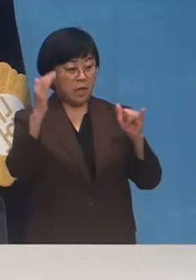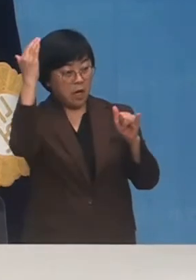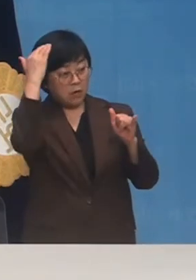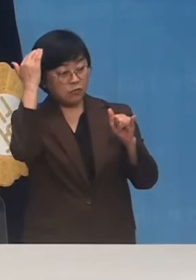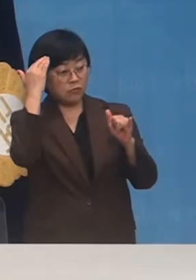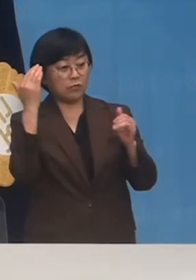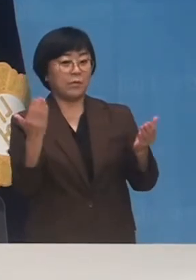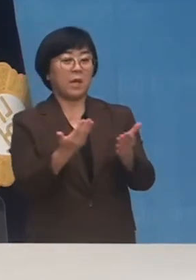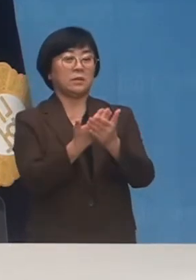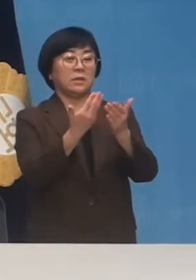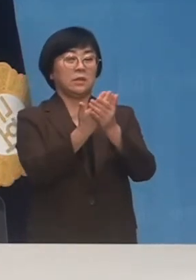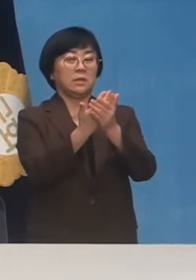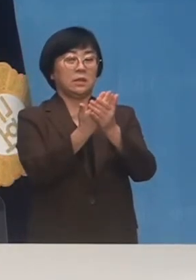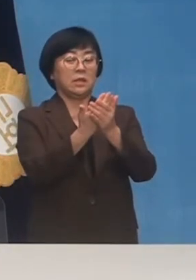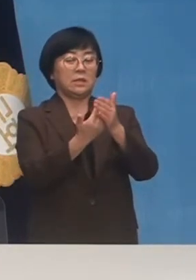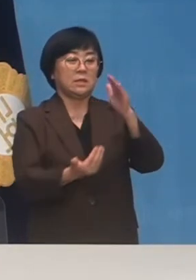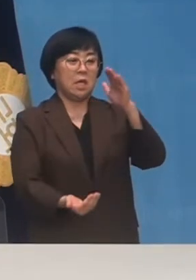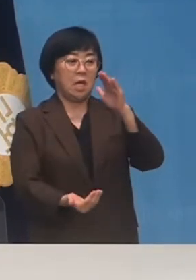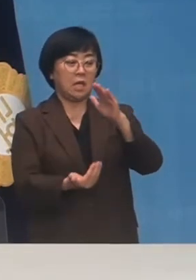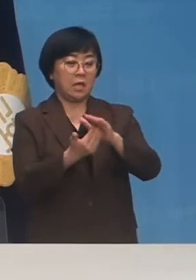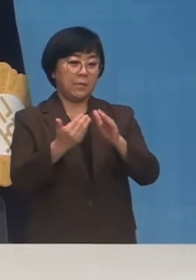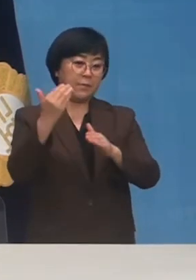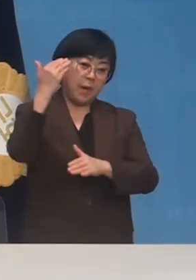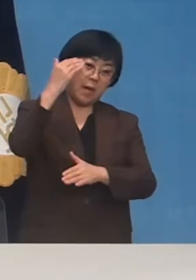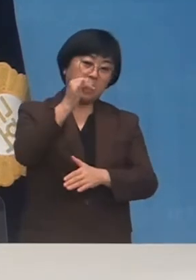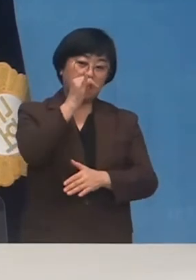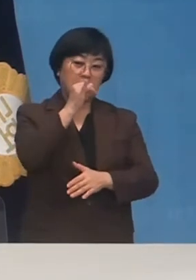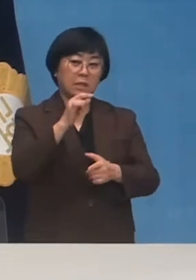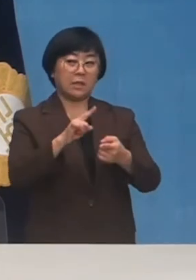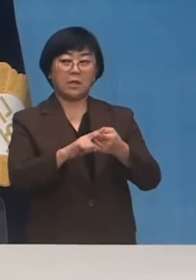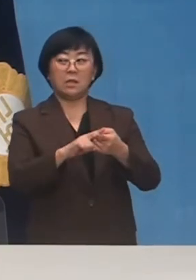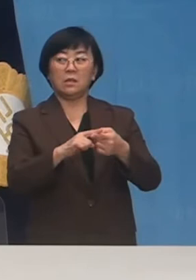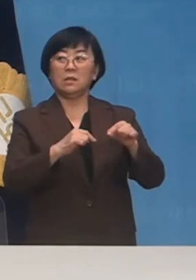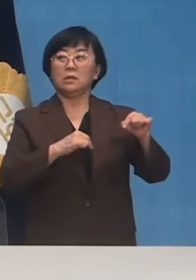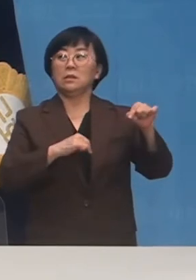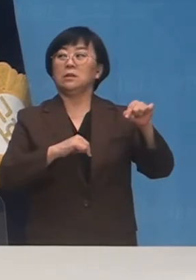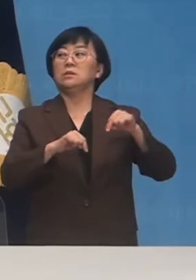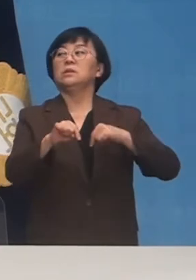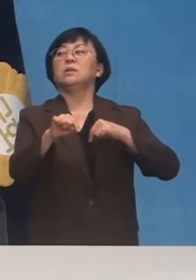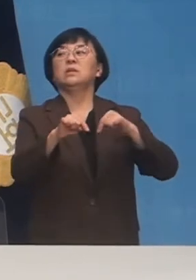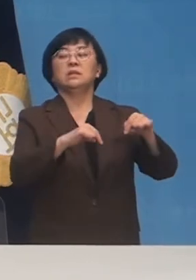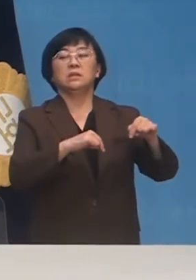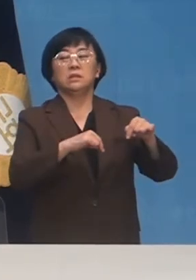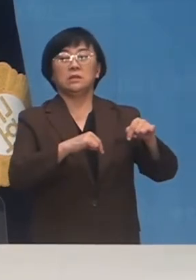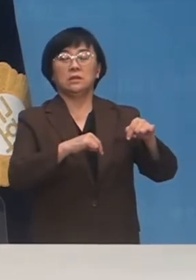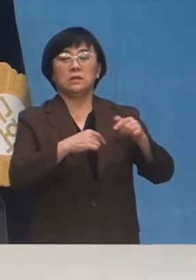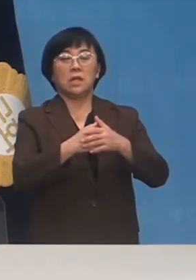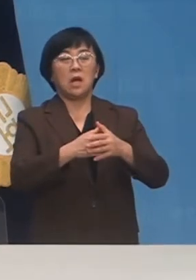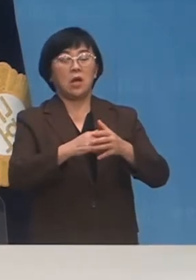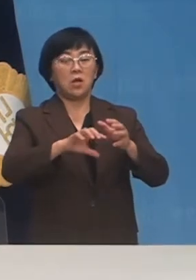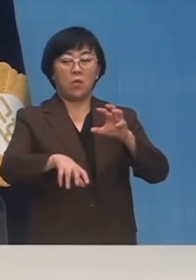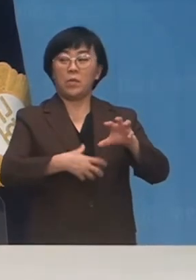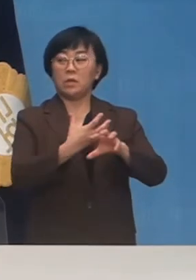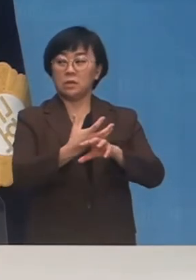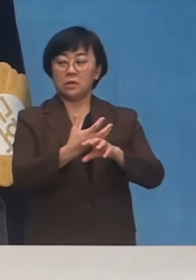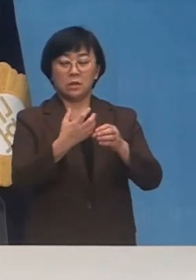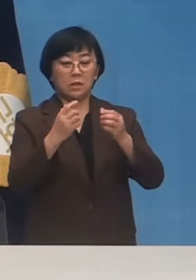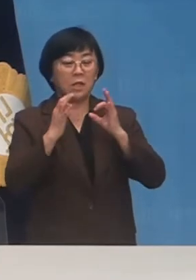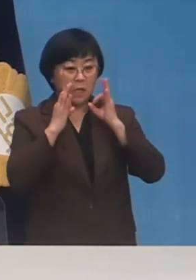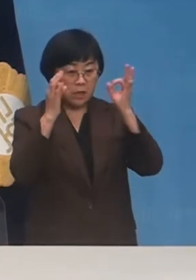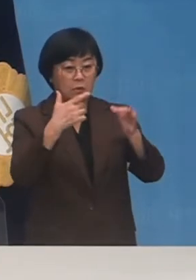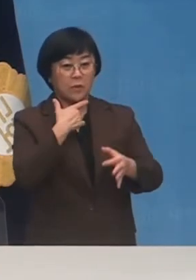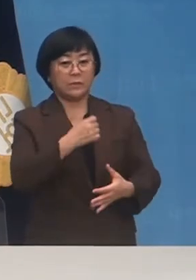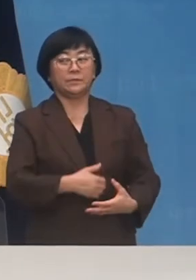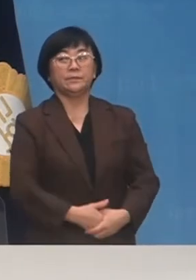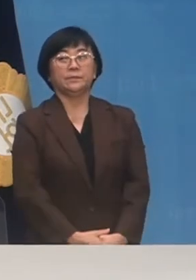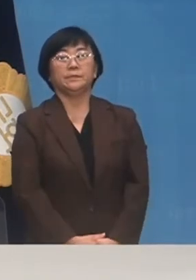대한민국 발전의 최대 걸림돌이 되어온 정치가 혁명적으로 개혁되기를 간절히